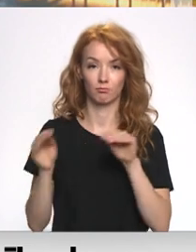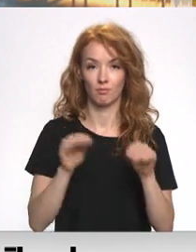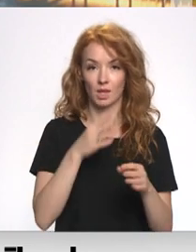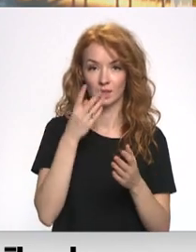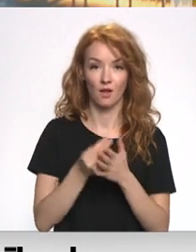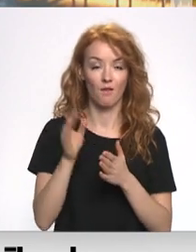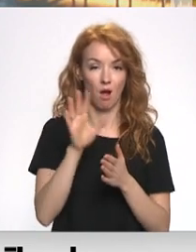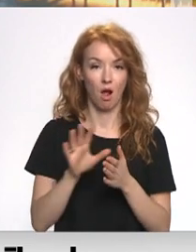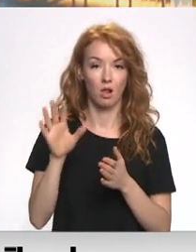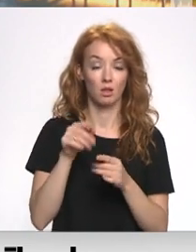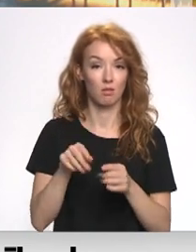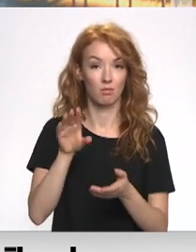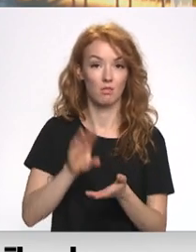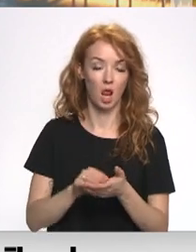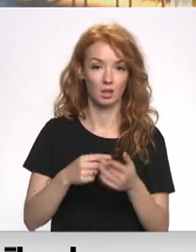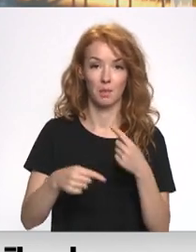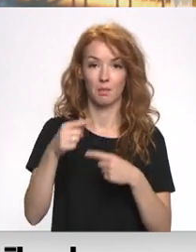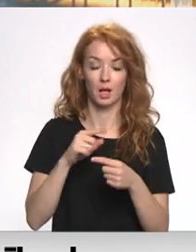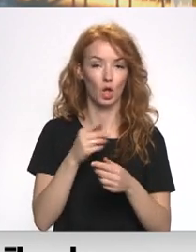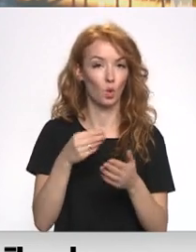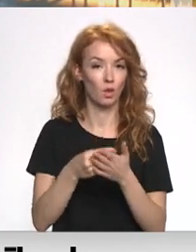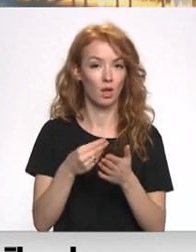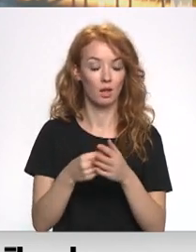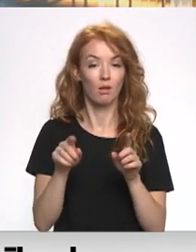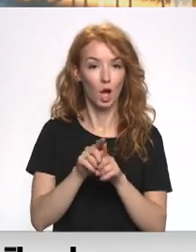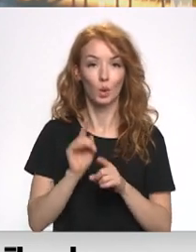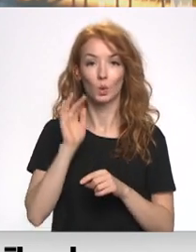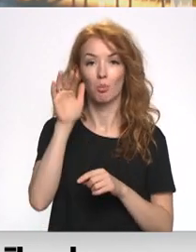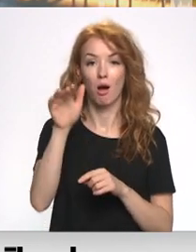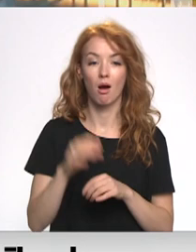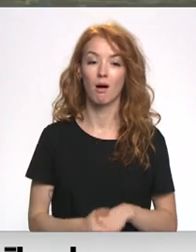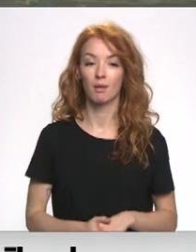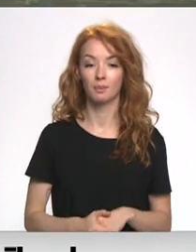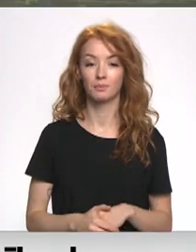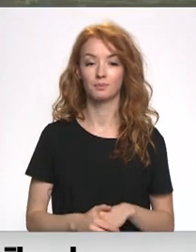savās valstīs un šāda pieredzes apmaiņa būtu noderīga arī turpmāk.